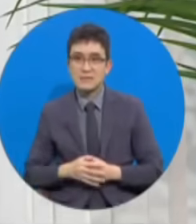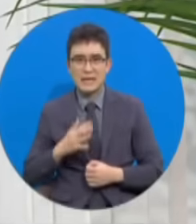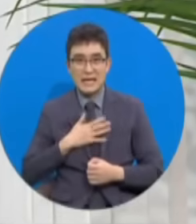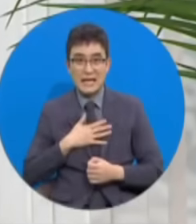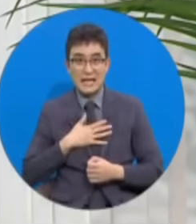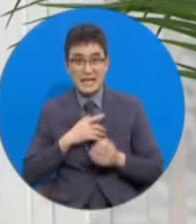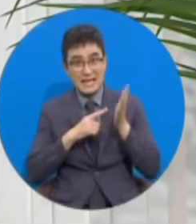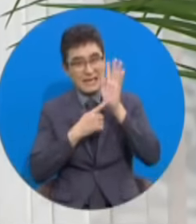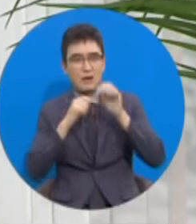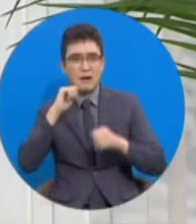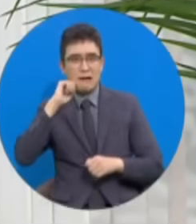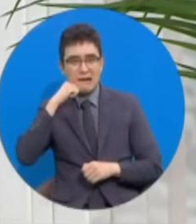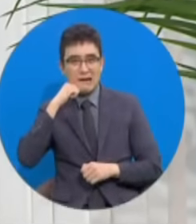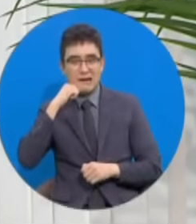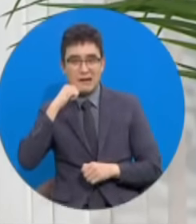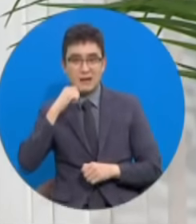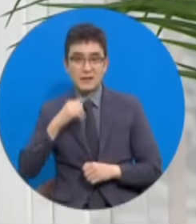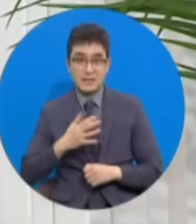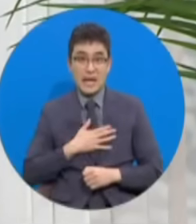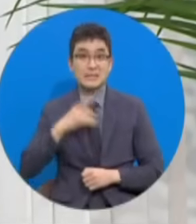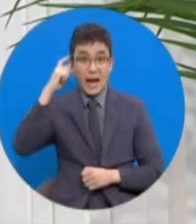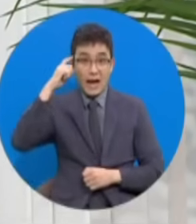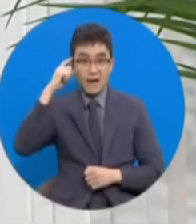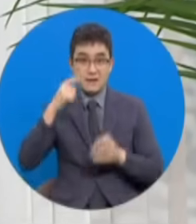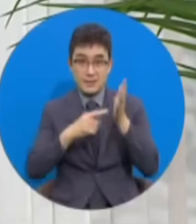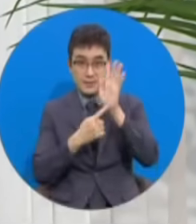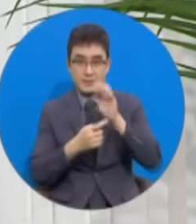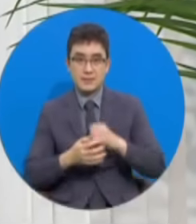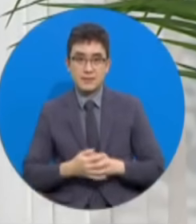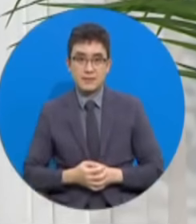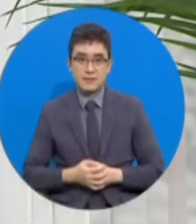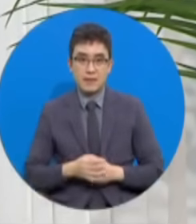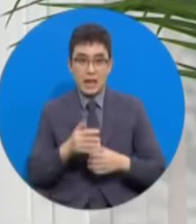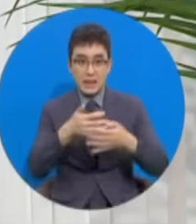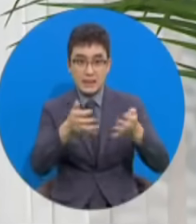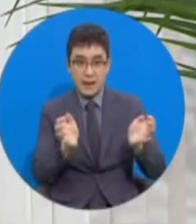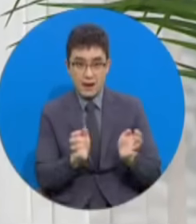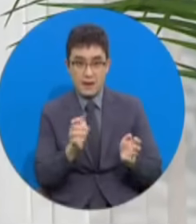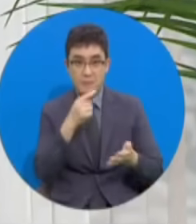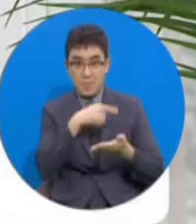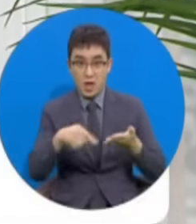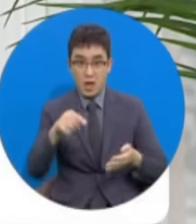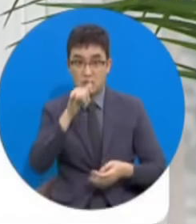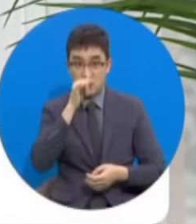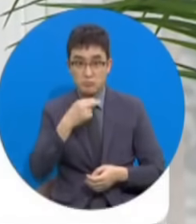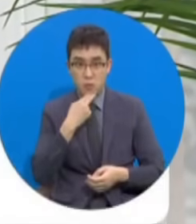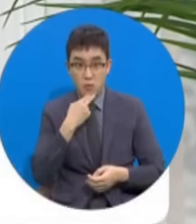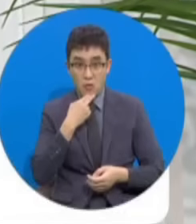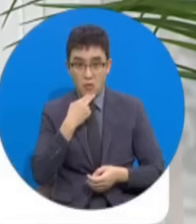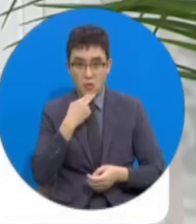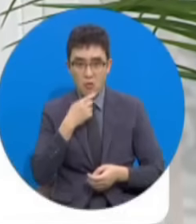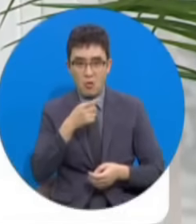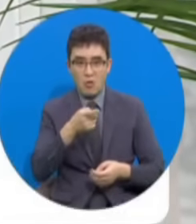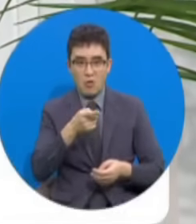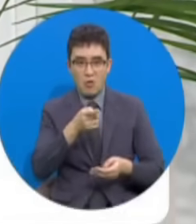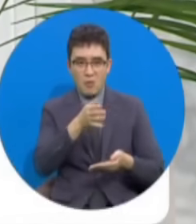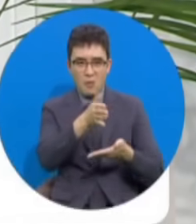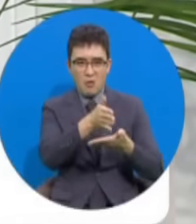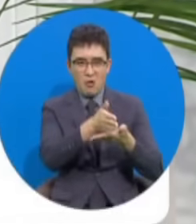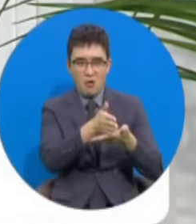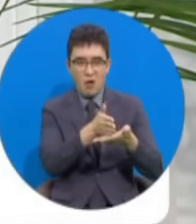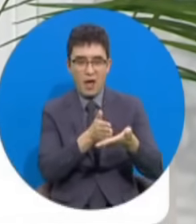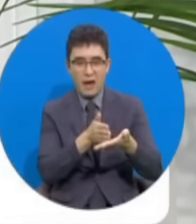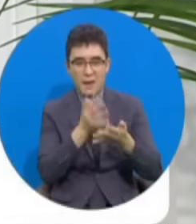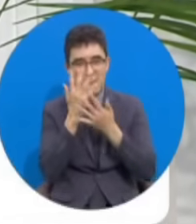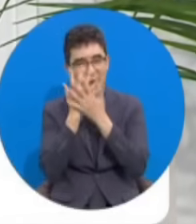좀 부적절할 것 같고요. 제 생각을 좀 말씀드리면 저는 해당 행위냐 아니냐의 딱 그 선이라고 생각을 합니다. 경계선이다. 네, 경계선이라고 생각을 합니다.